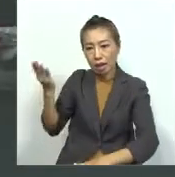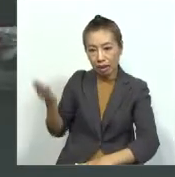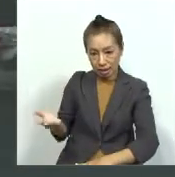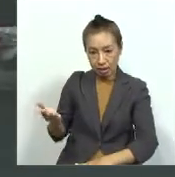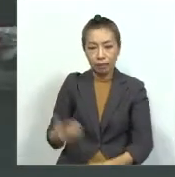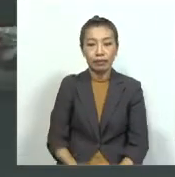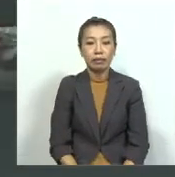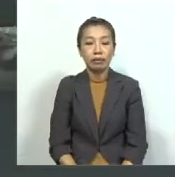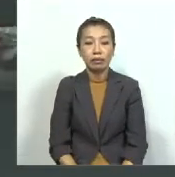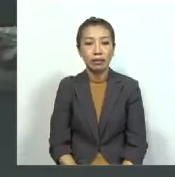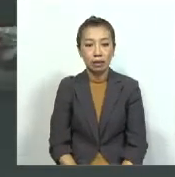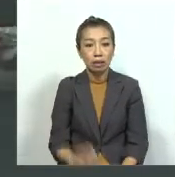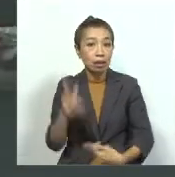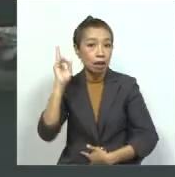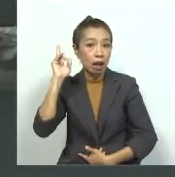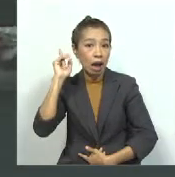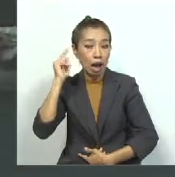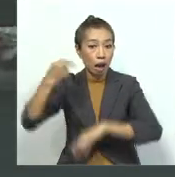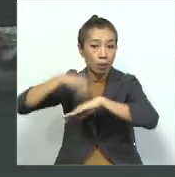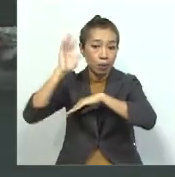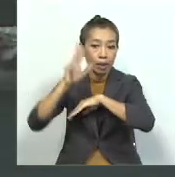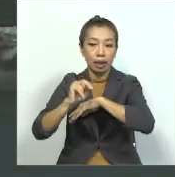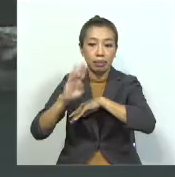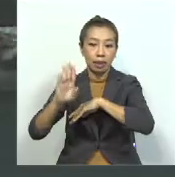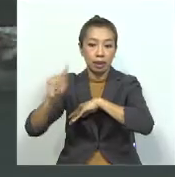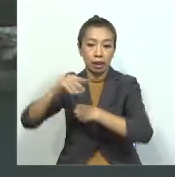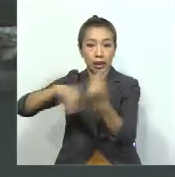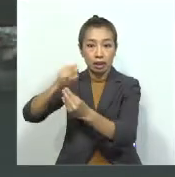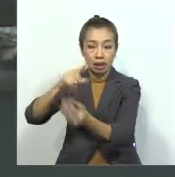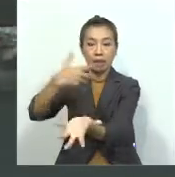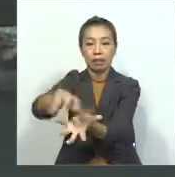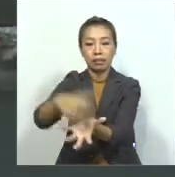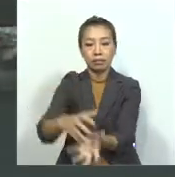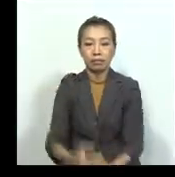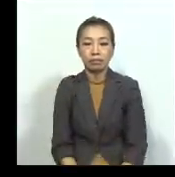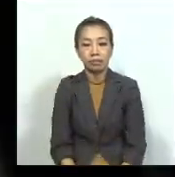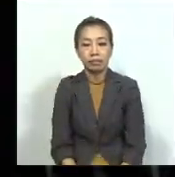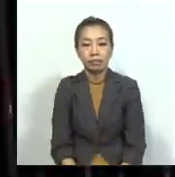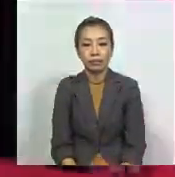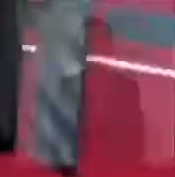แห่งนี้ครับสุวิชาเกลี้ยงมีสีสรัญทิตย์องสกุลทีมข่าวเศรษฐกิจรายงาน